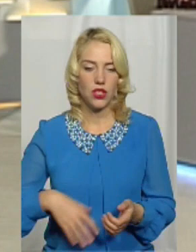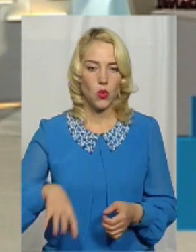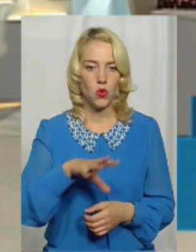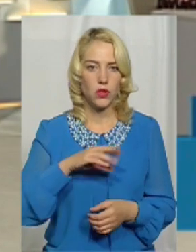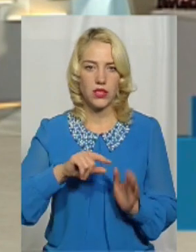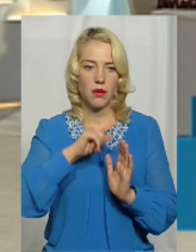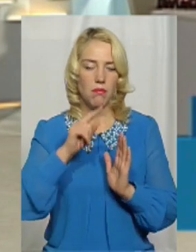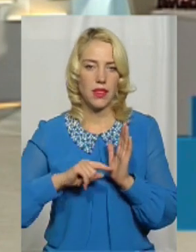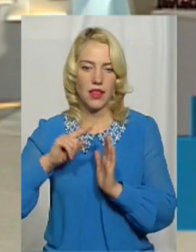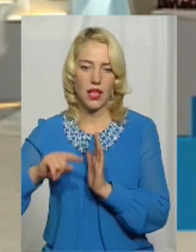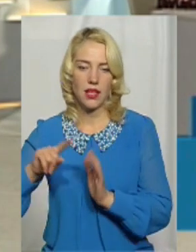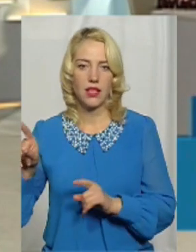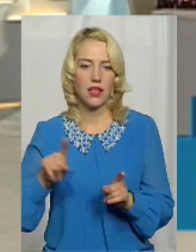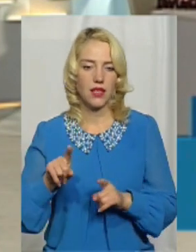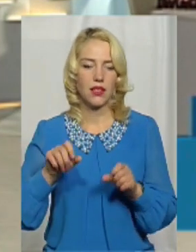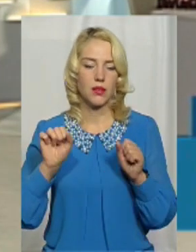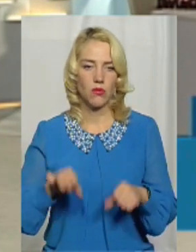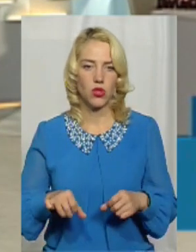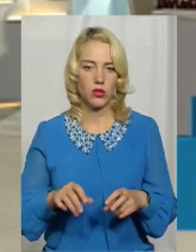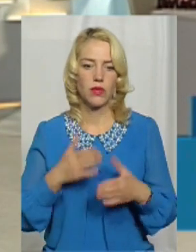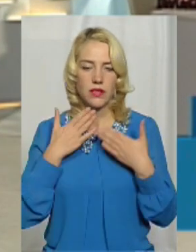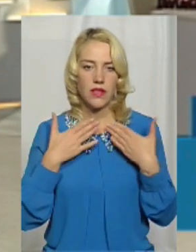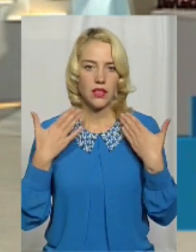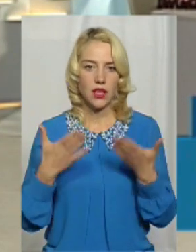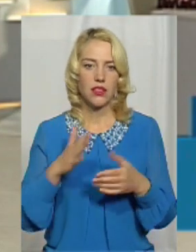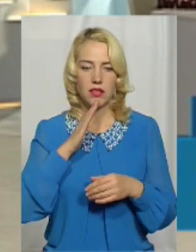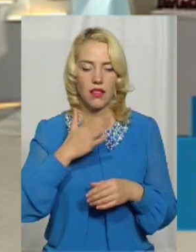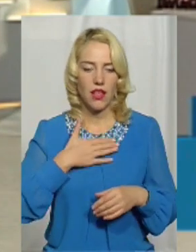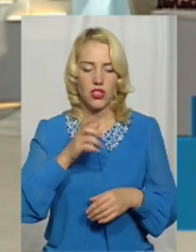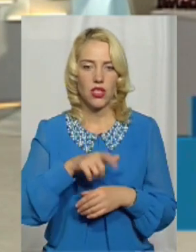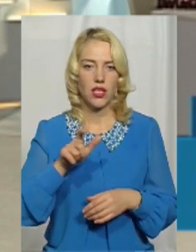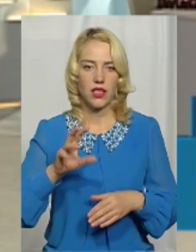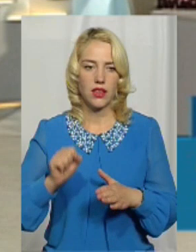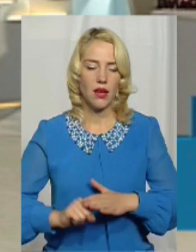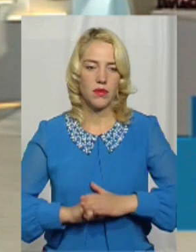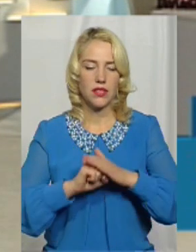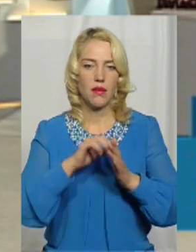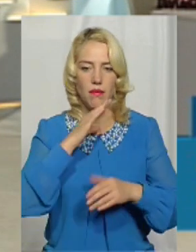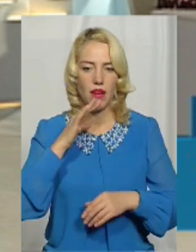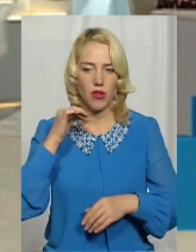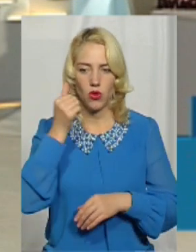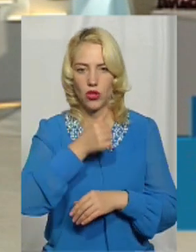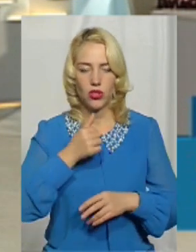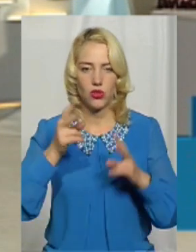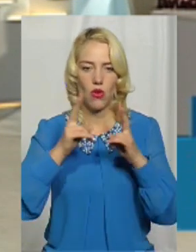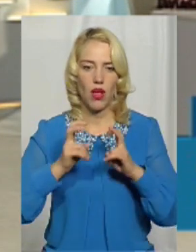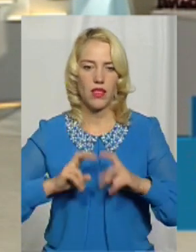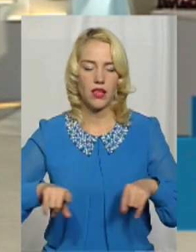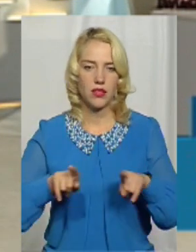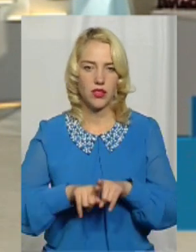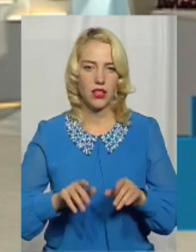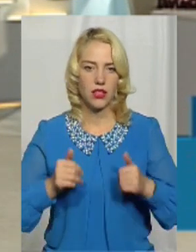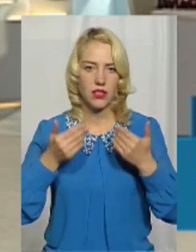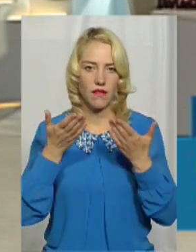всі питання, які можуть, з якими можуть звертатися наші клієнти на підставі багаторічного аналізу таких